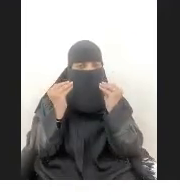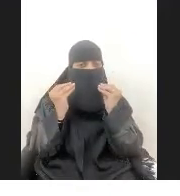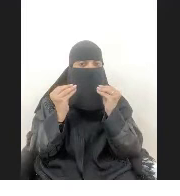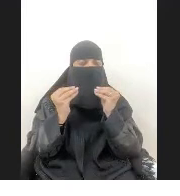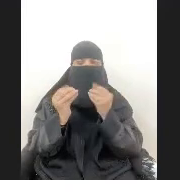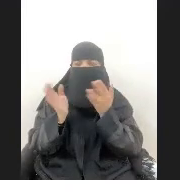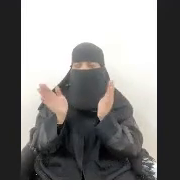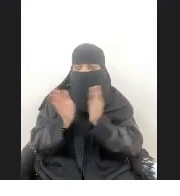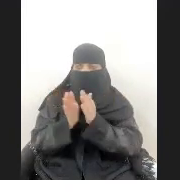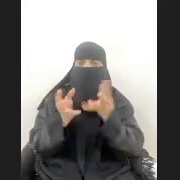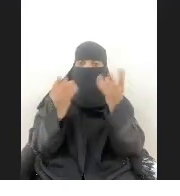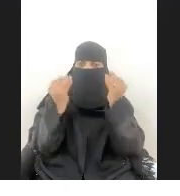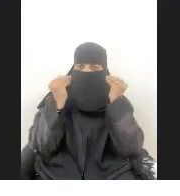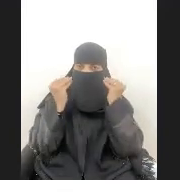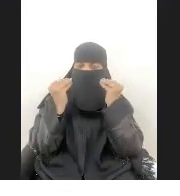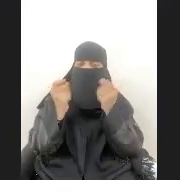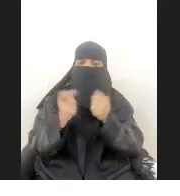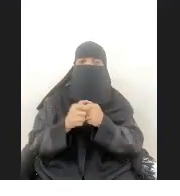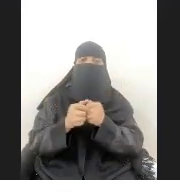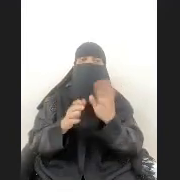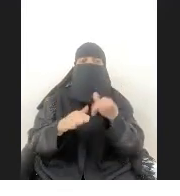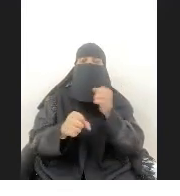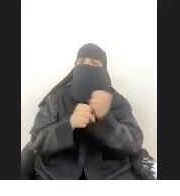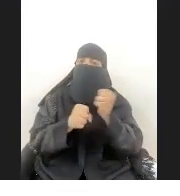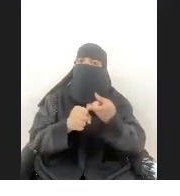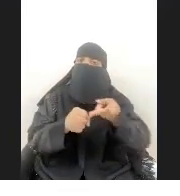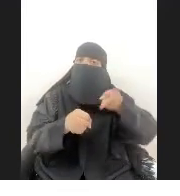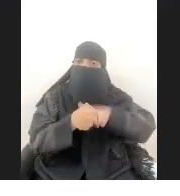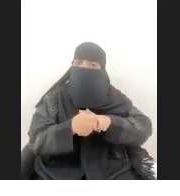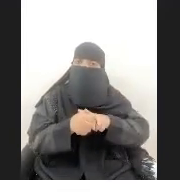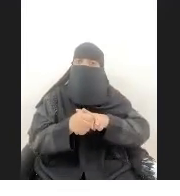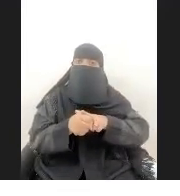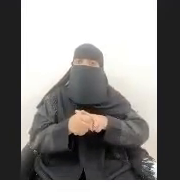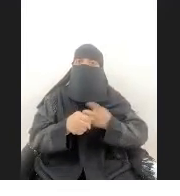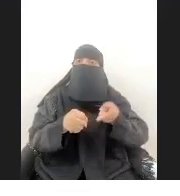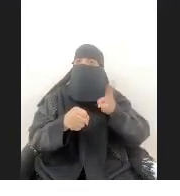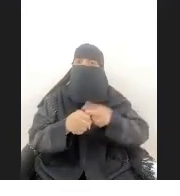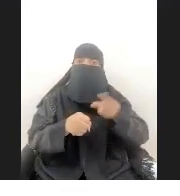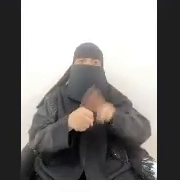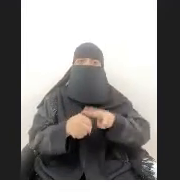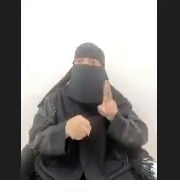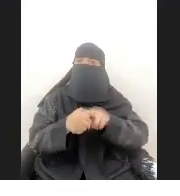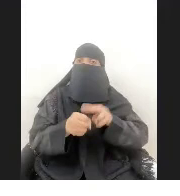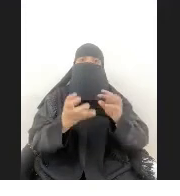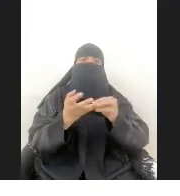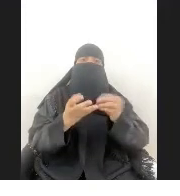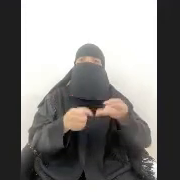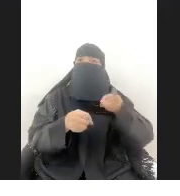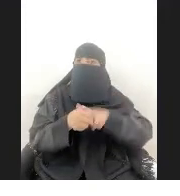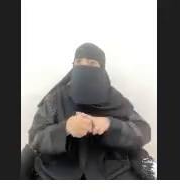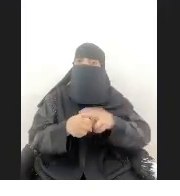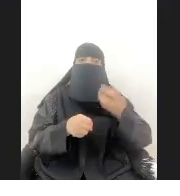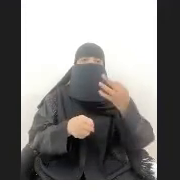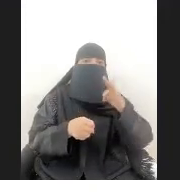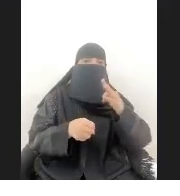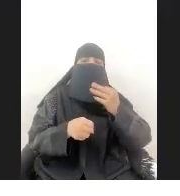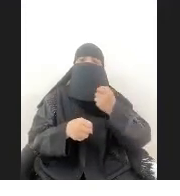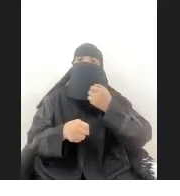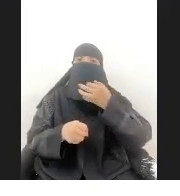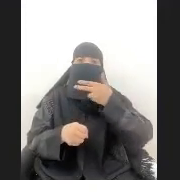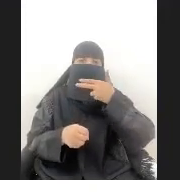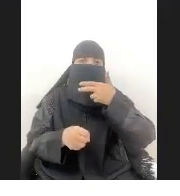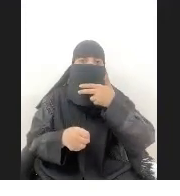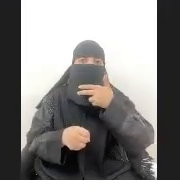فأنا ممكن أستخدمه مرة أخرى في مقرر آخر، في مستوى، في مرحلة أخرى، فهو يمكن يعني من هذه